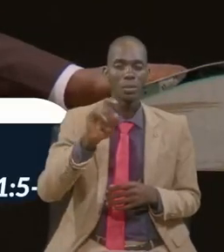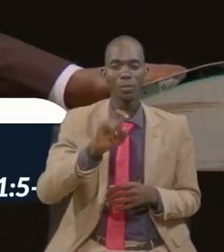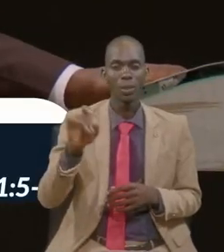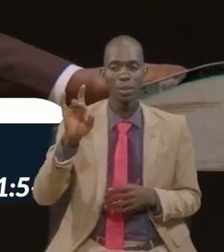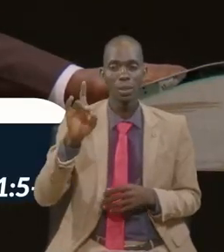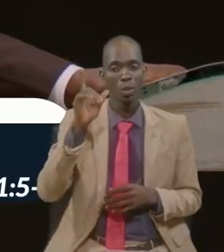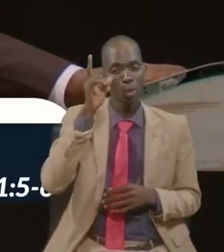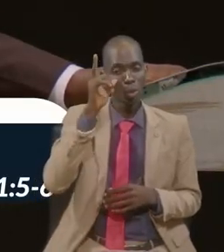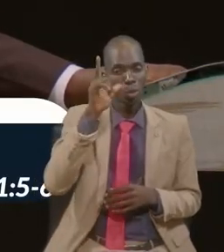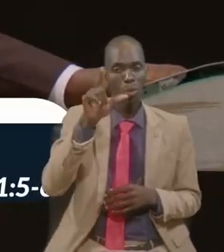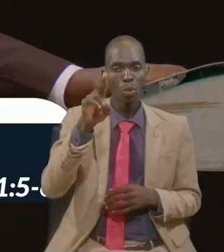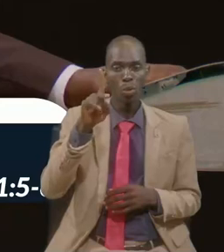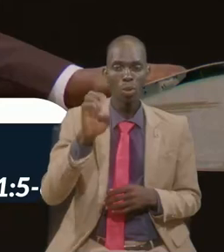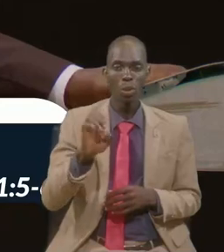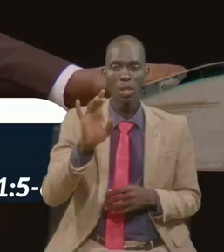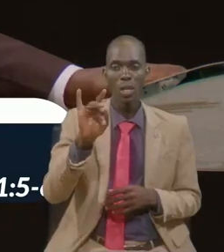Luc